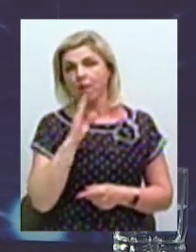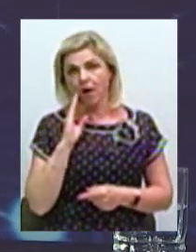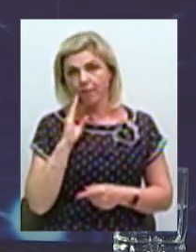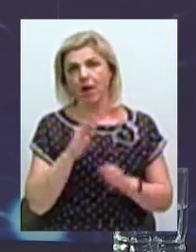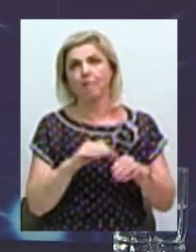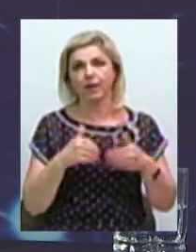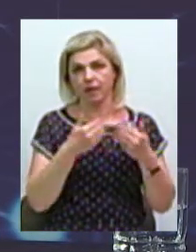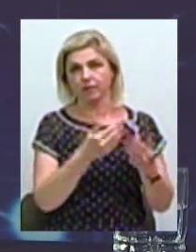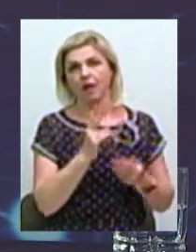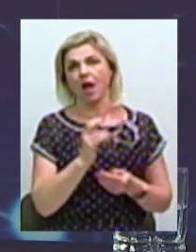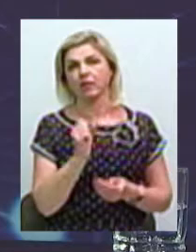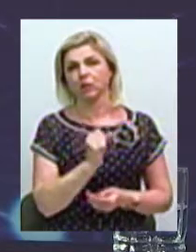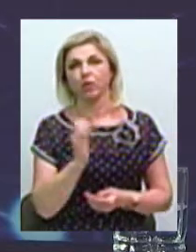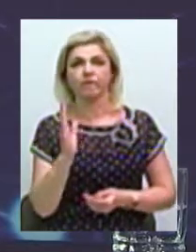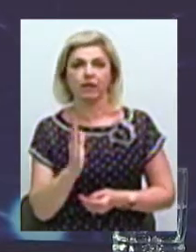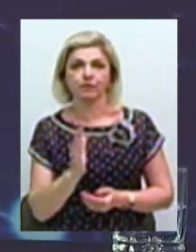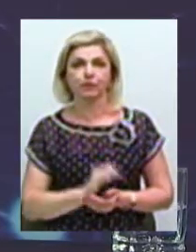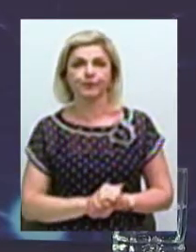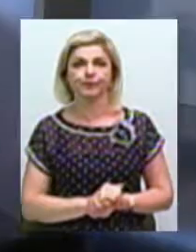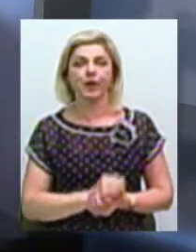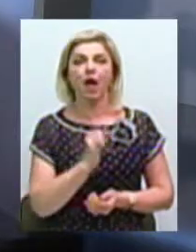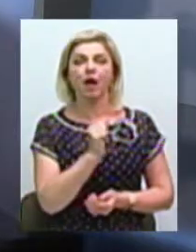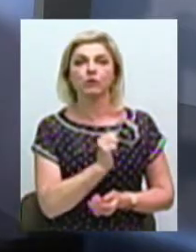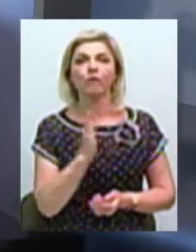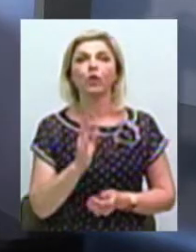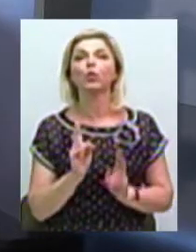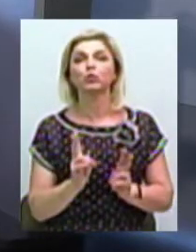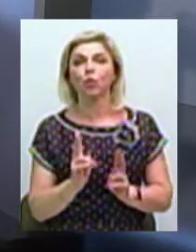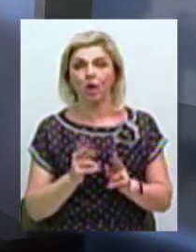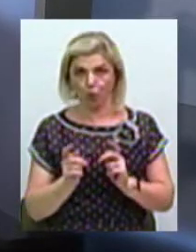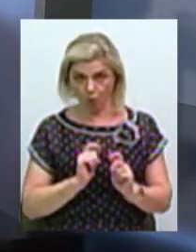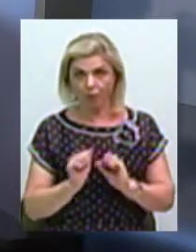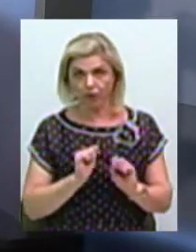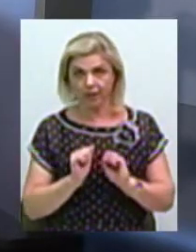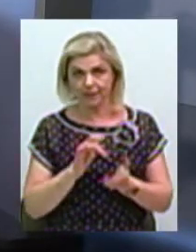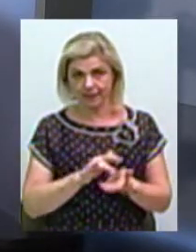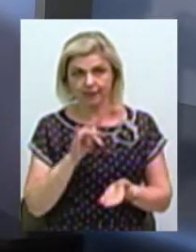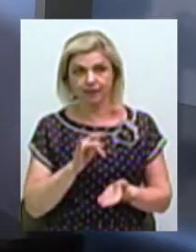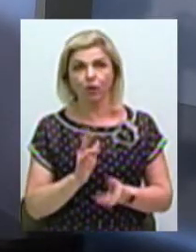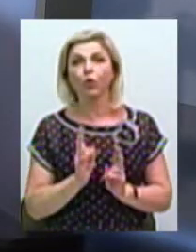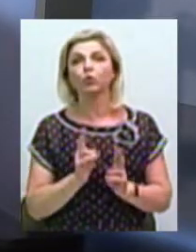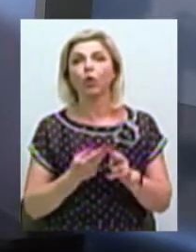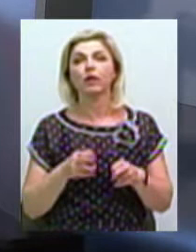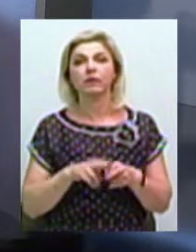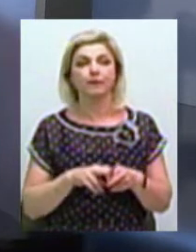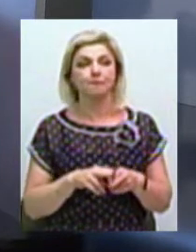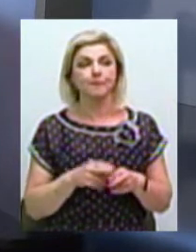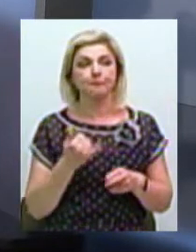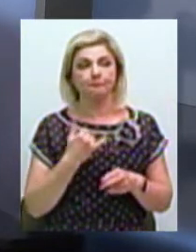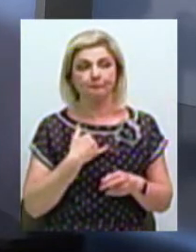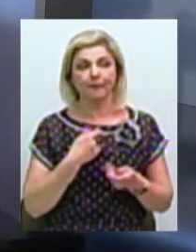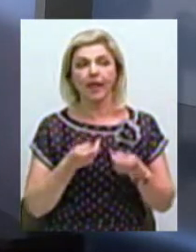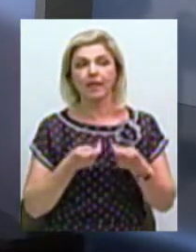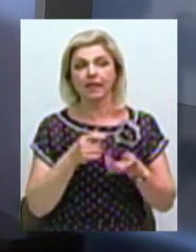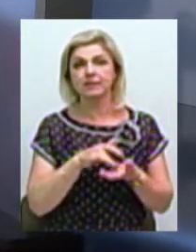обратилась к Анатолию Владимировичу. Анатолий Владимирович, это кто? Это керівник центру? хто це? Ну, адже у нас сьогодні керівник